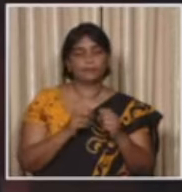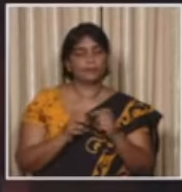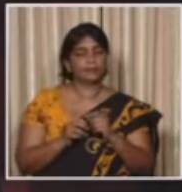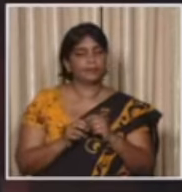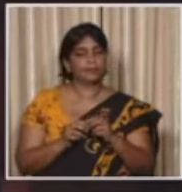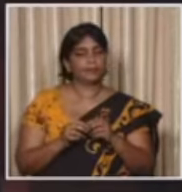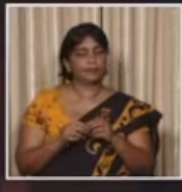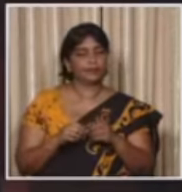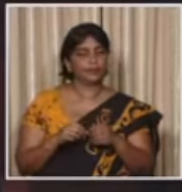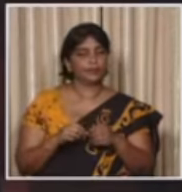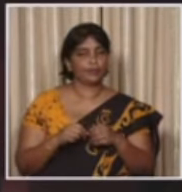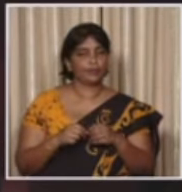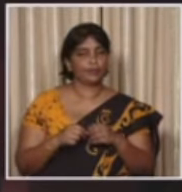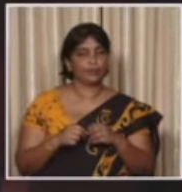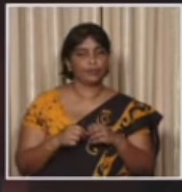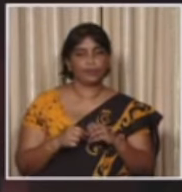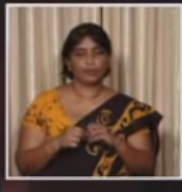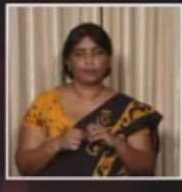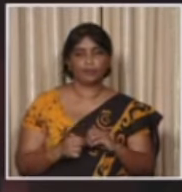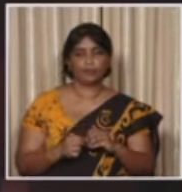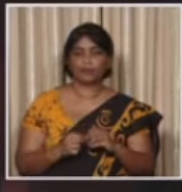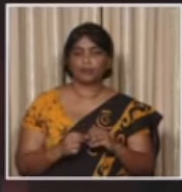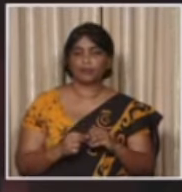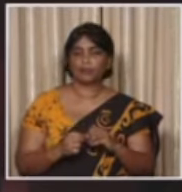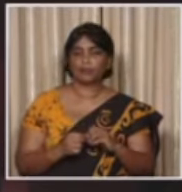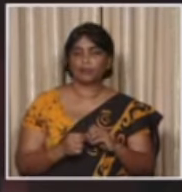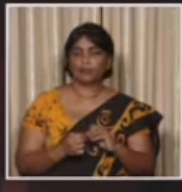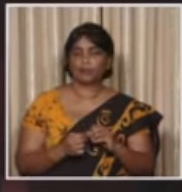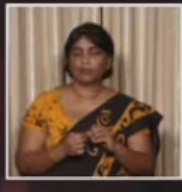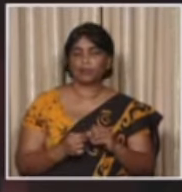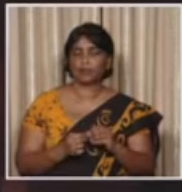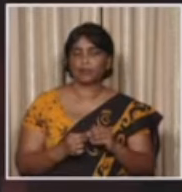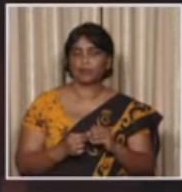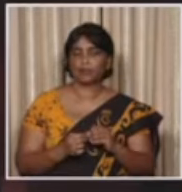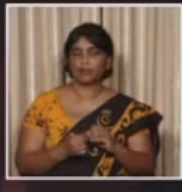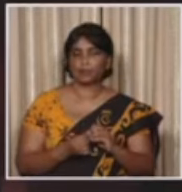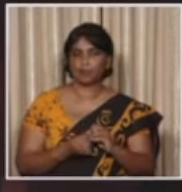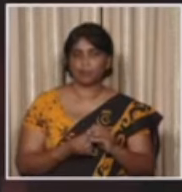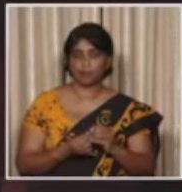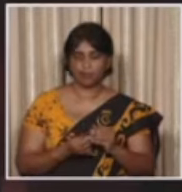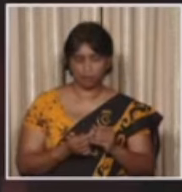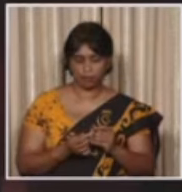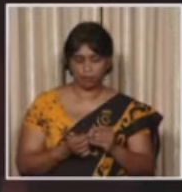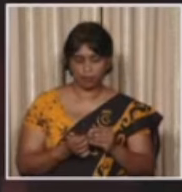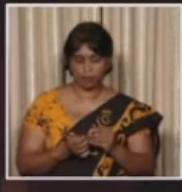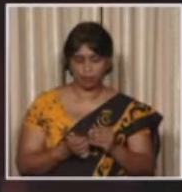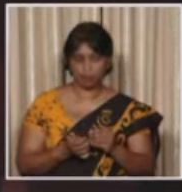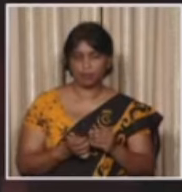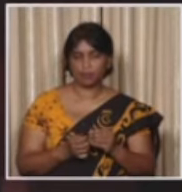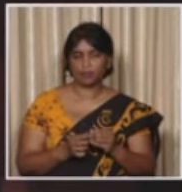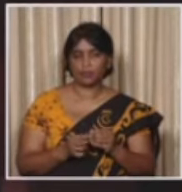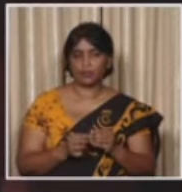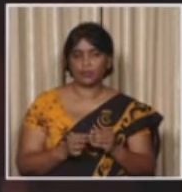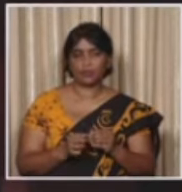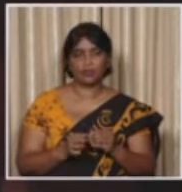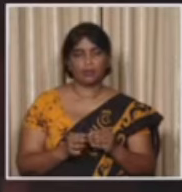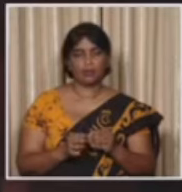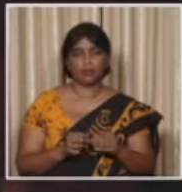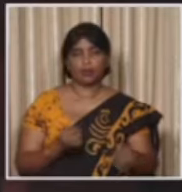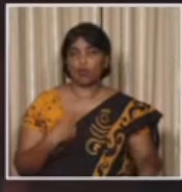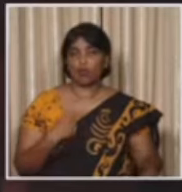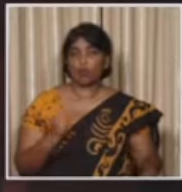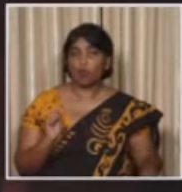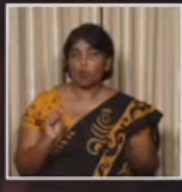many people win success out of what seemed destined to be certain failure." නොපසු